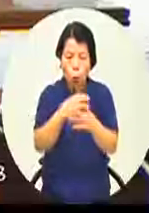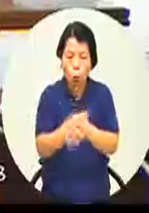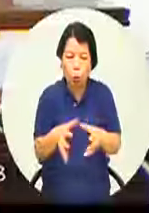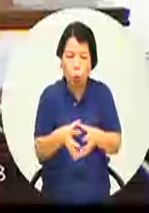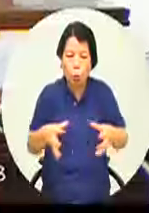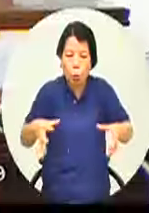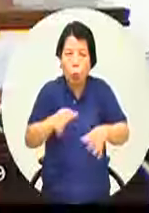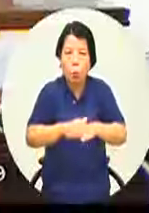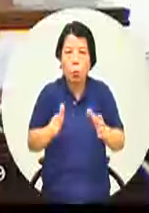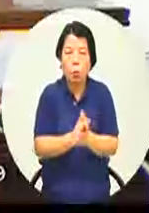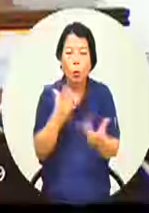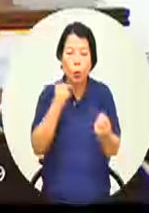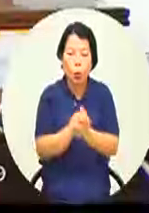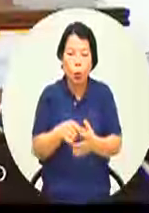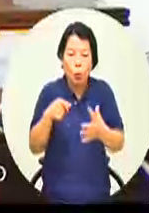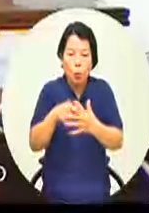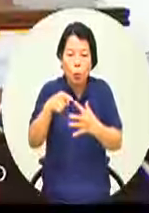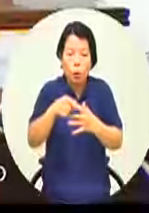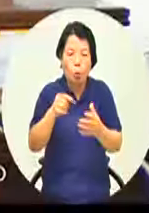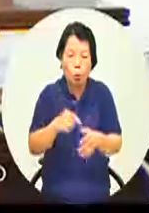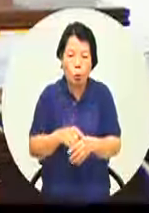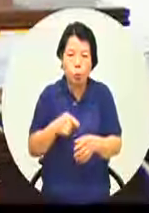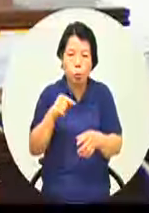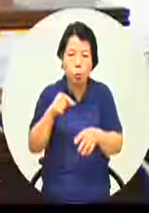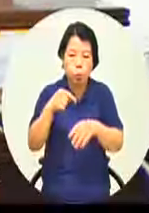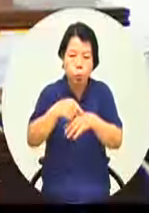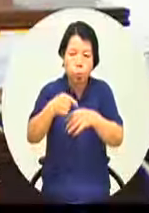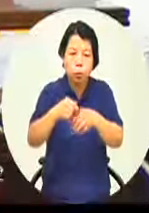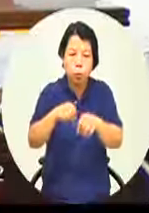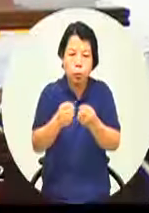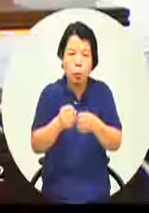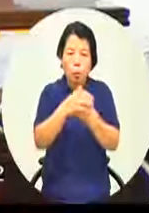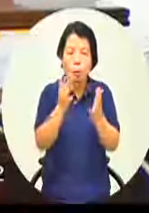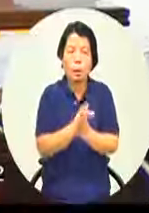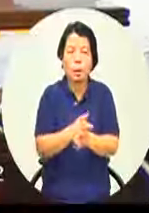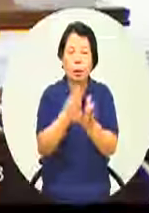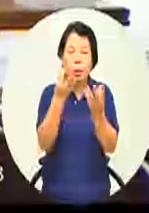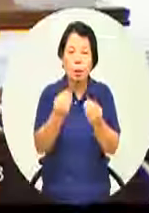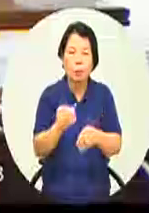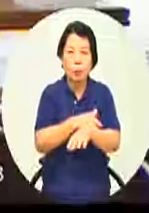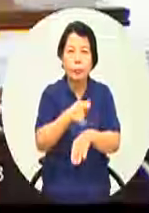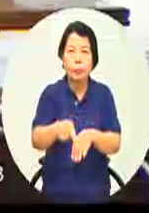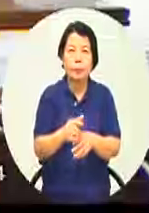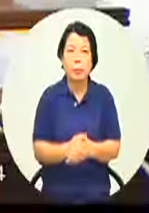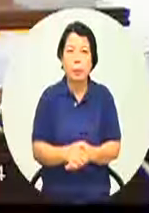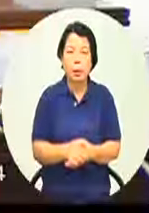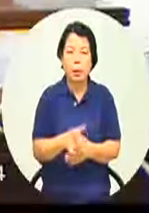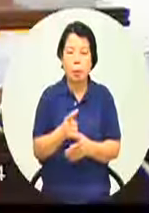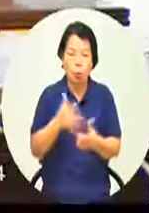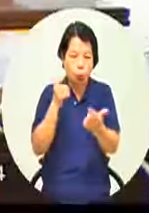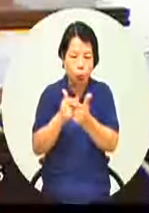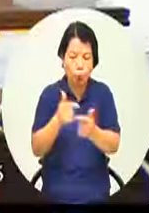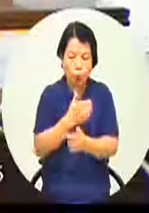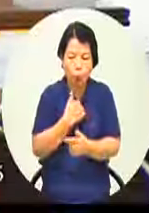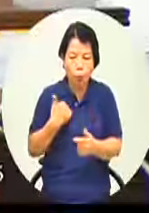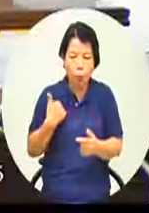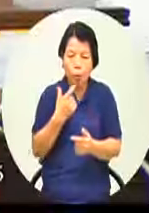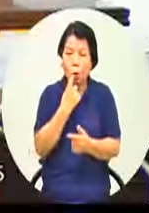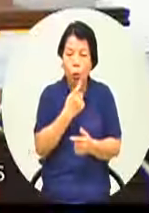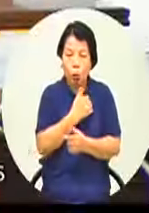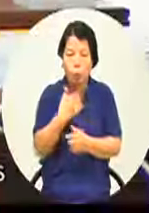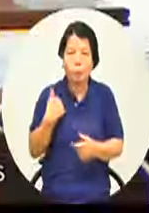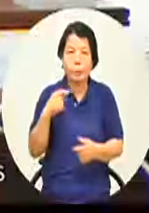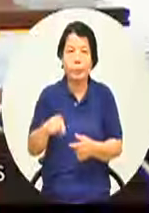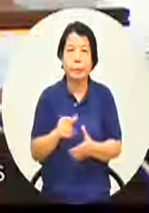哦，才袂老水，作为永久储水层才符合绿能。好，接下来呢，我再告诉各位